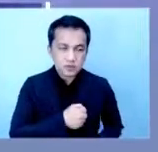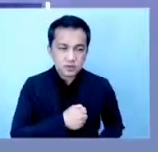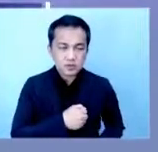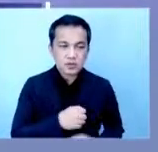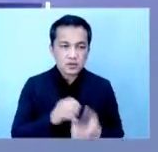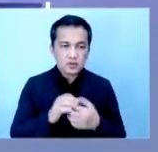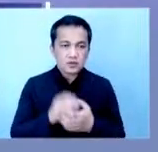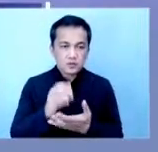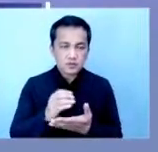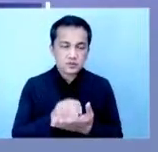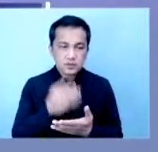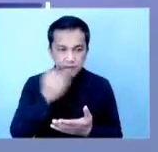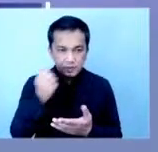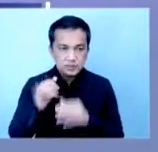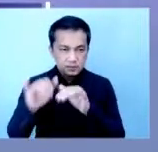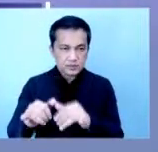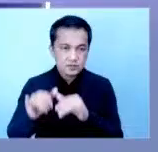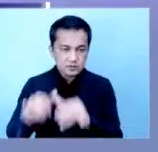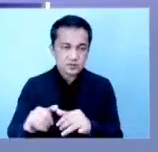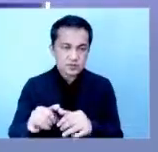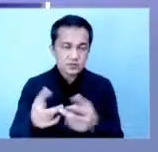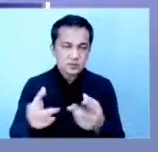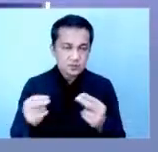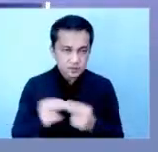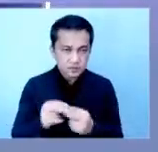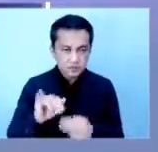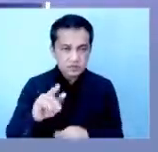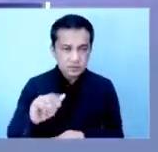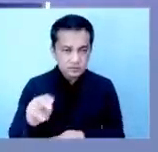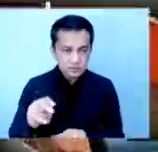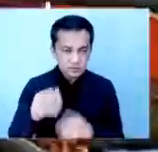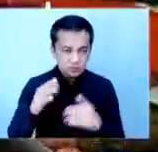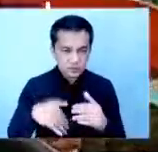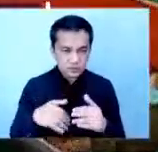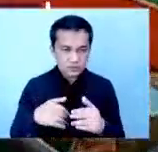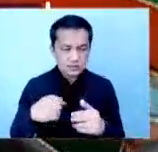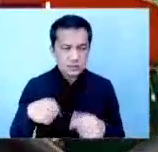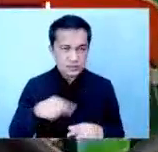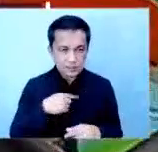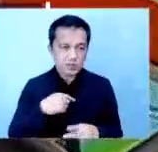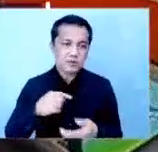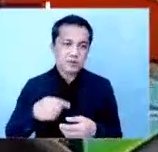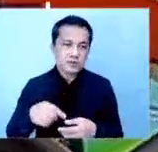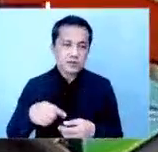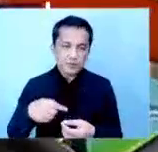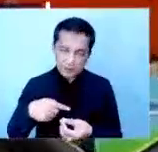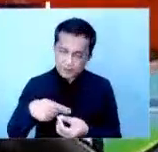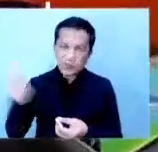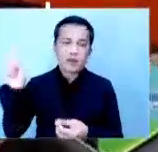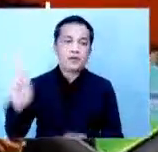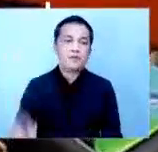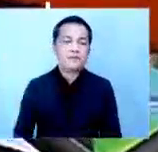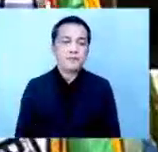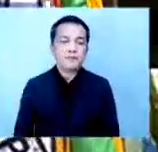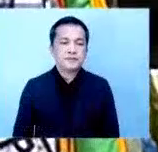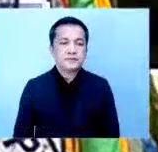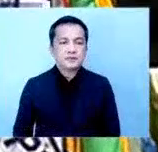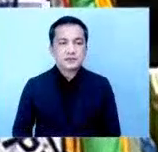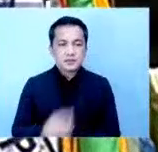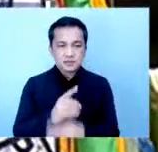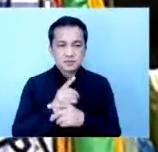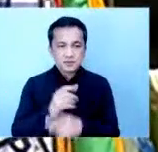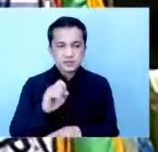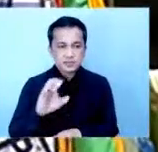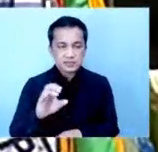mabuti na naroon tayo, nakaposisyon tayo sa Ayungin kesa tayo mawala. Nauna nang nagpaalala si Defense Secretary Gibo Teodoro